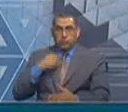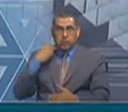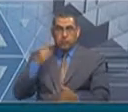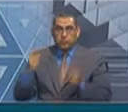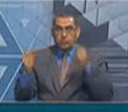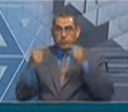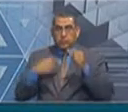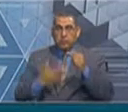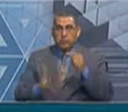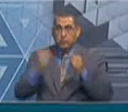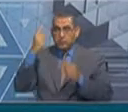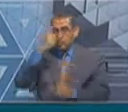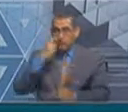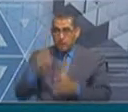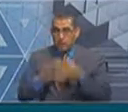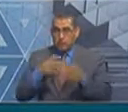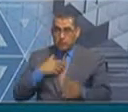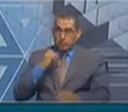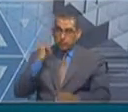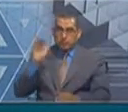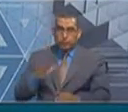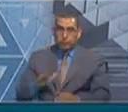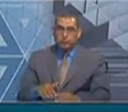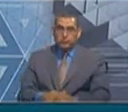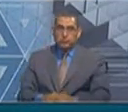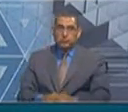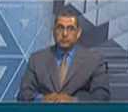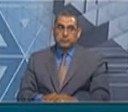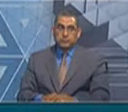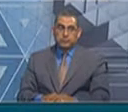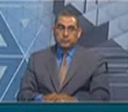وصفته بالتنمر الأمريكي.